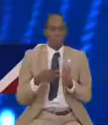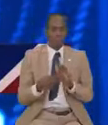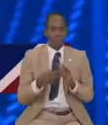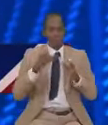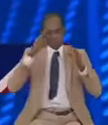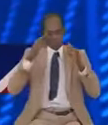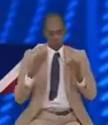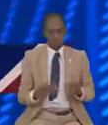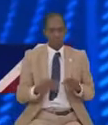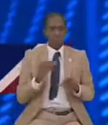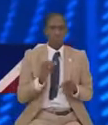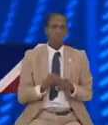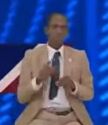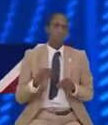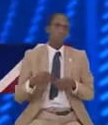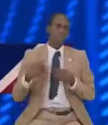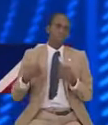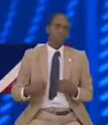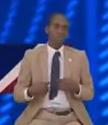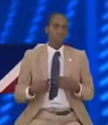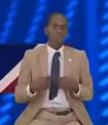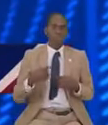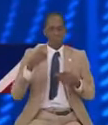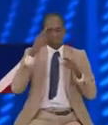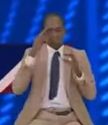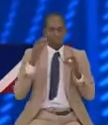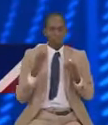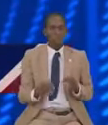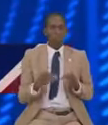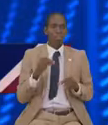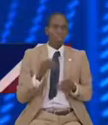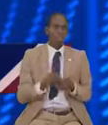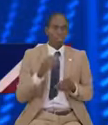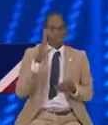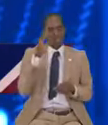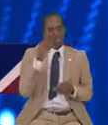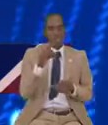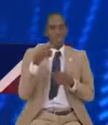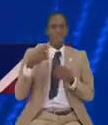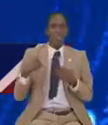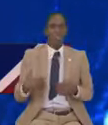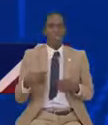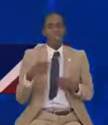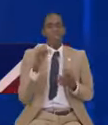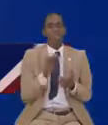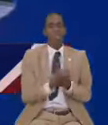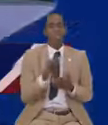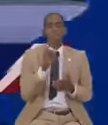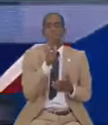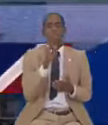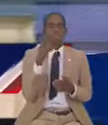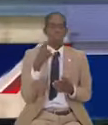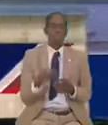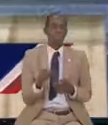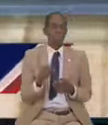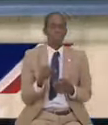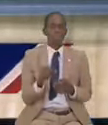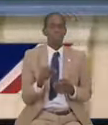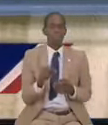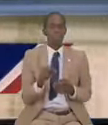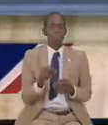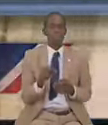Daniel résolu de ne pas se souiller pas le cœur le cœur le